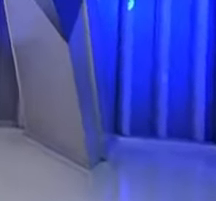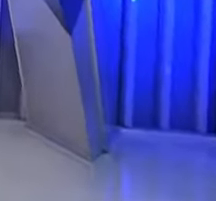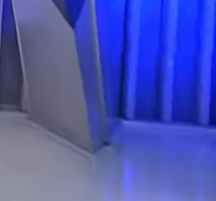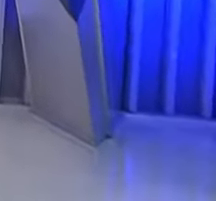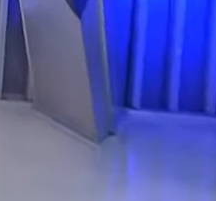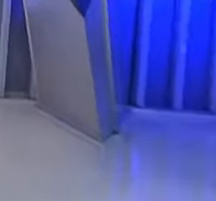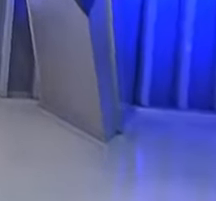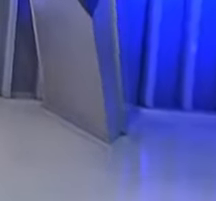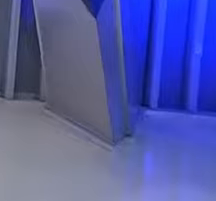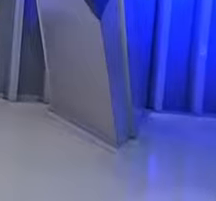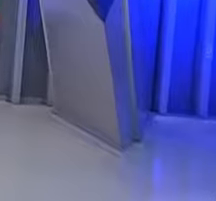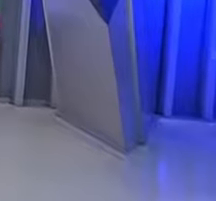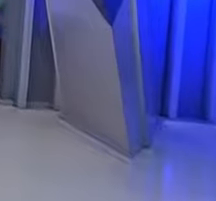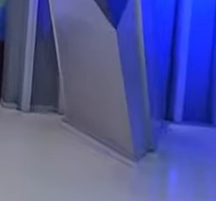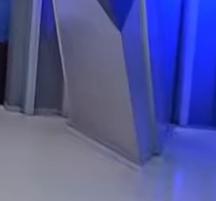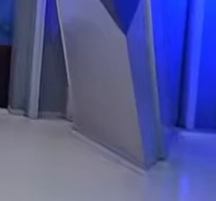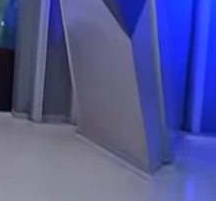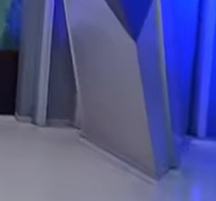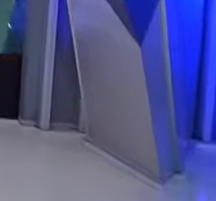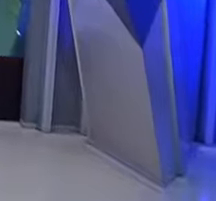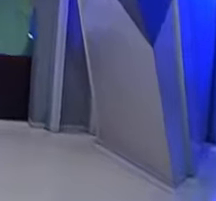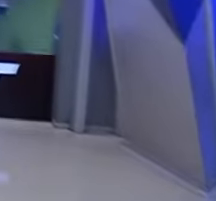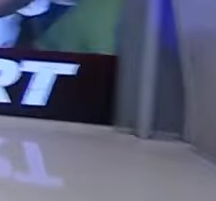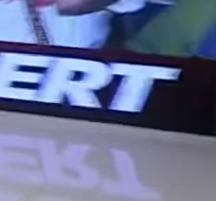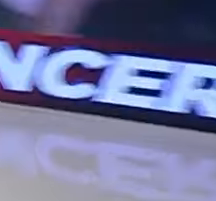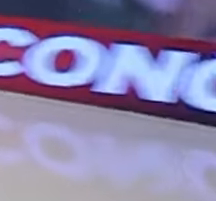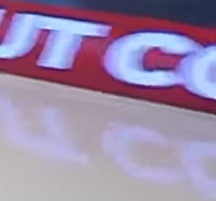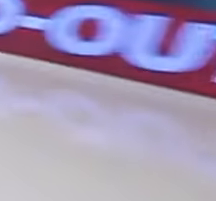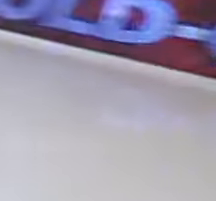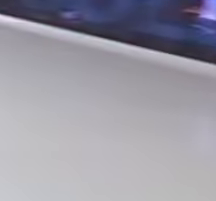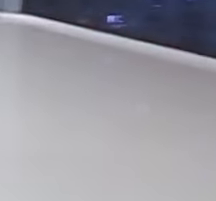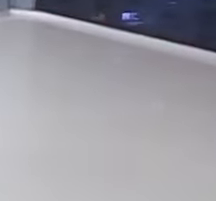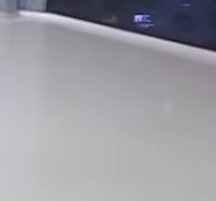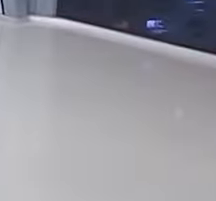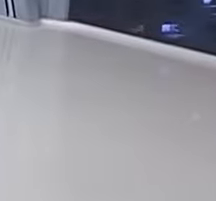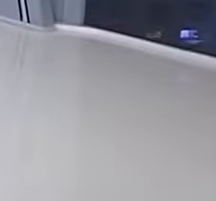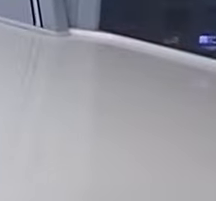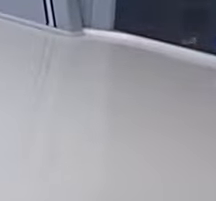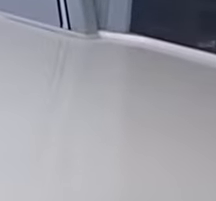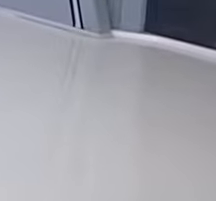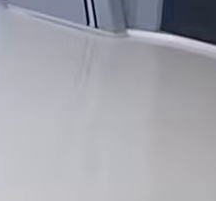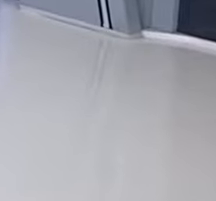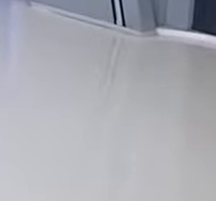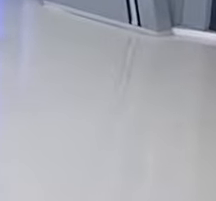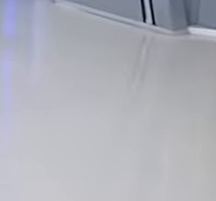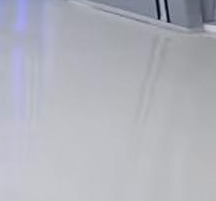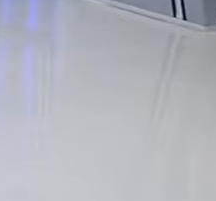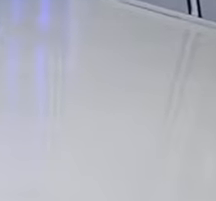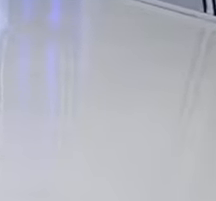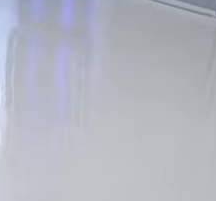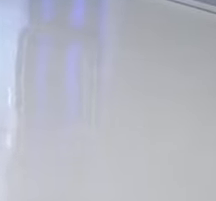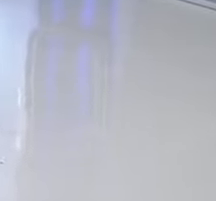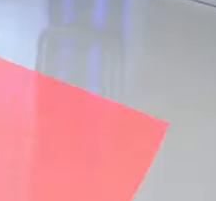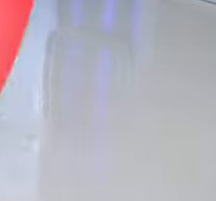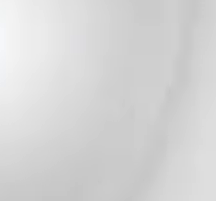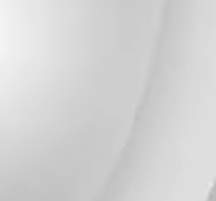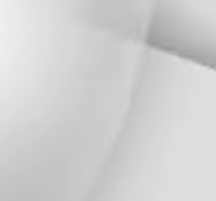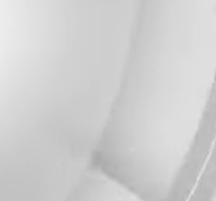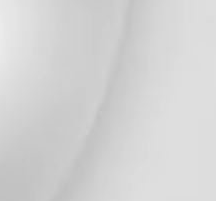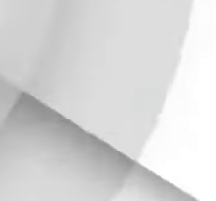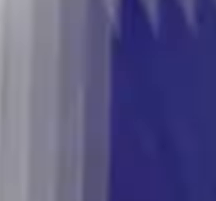group na Bini sold out. Yan at iba pang balita sa pagbabalik ng